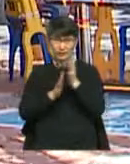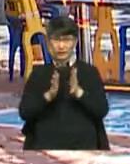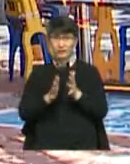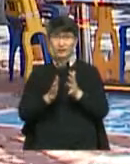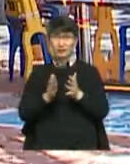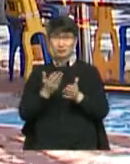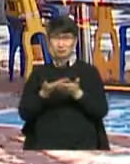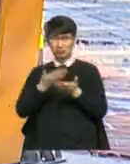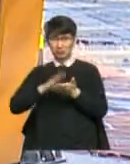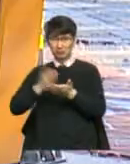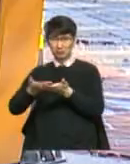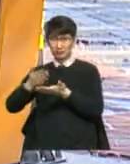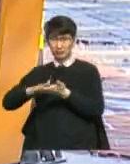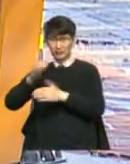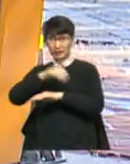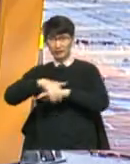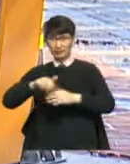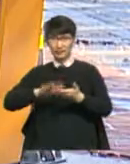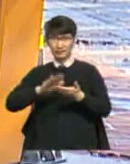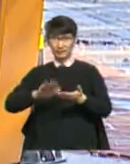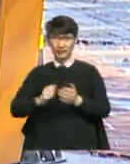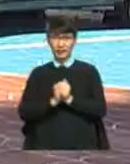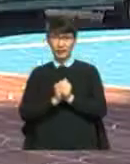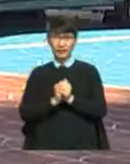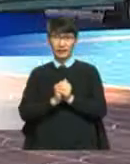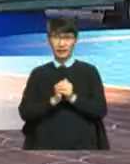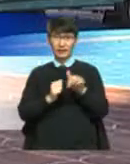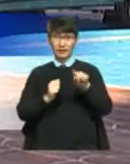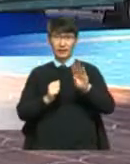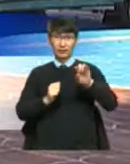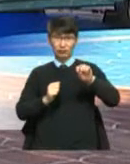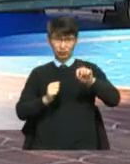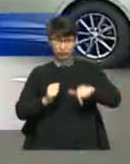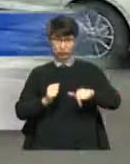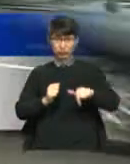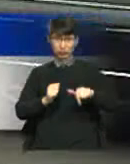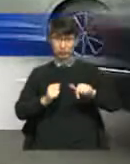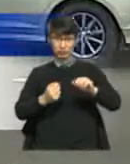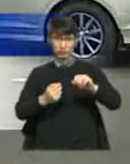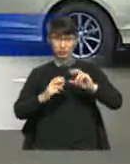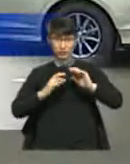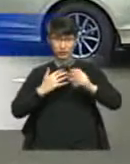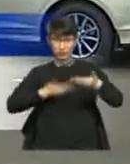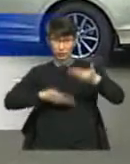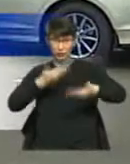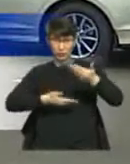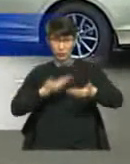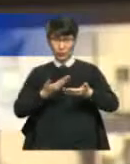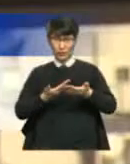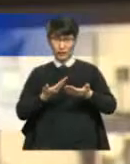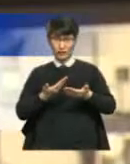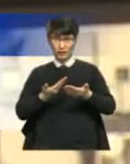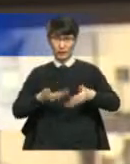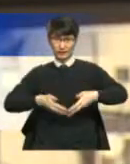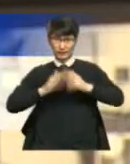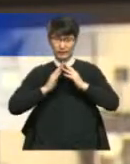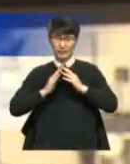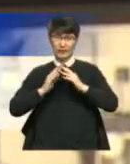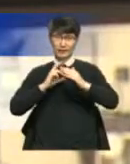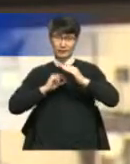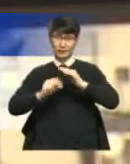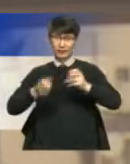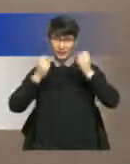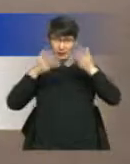복 유파 겠다는 계획입니다 강북 횡단 선의 조기 착공과 정릉 상당량의 신설